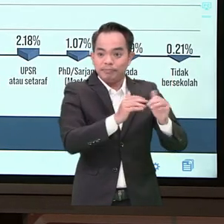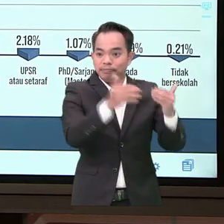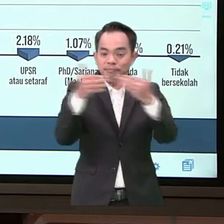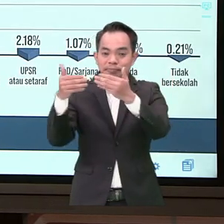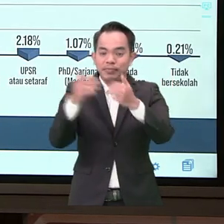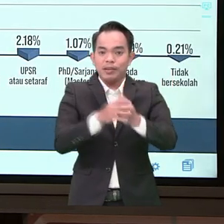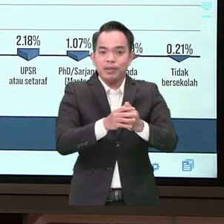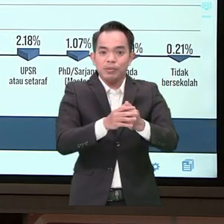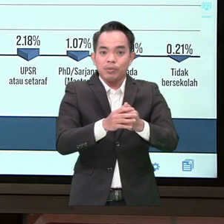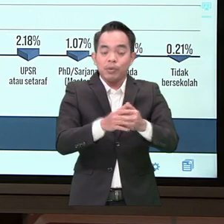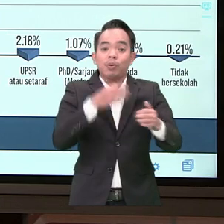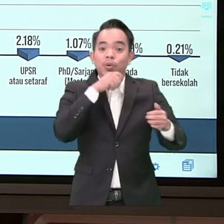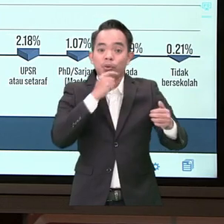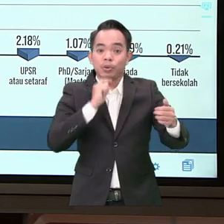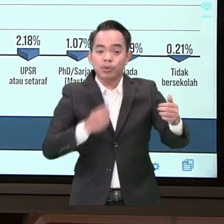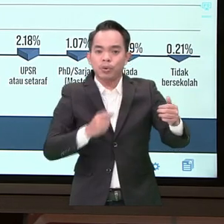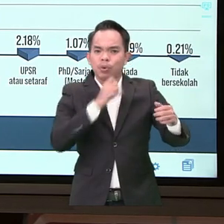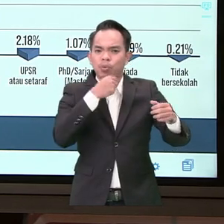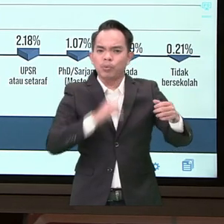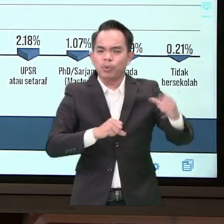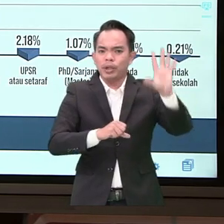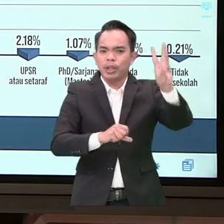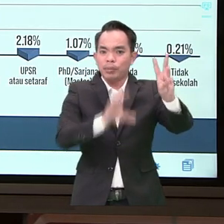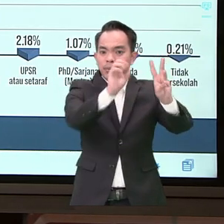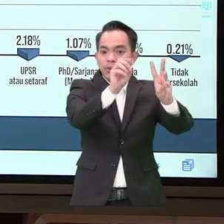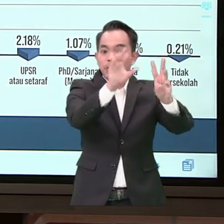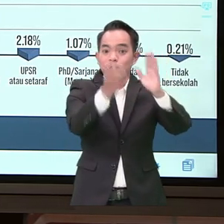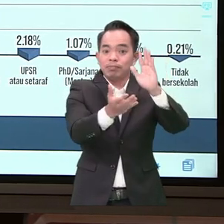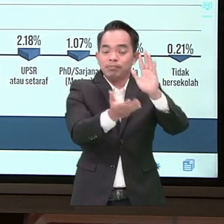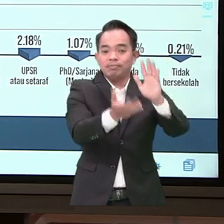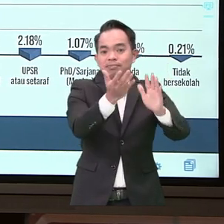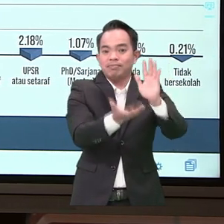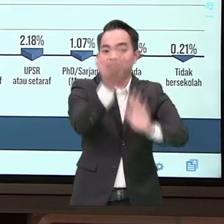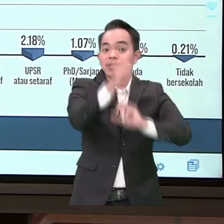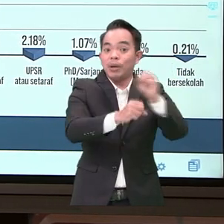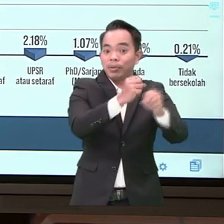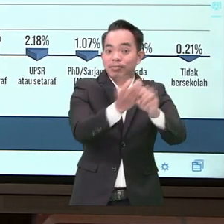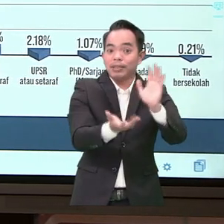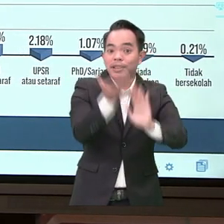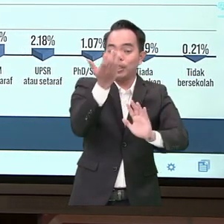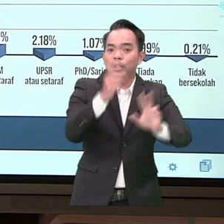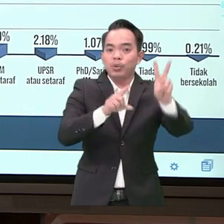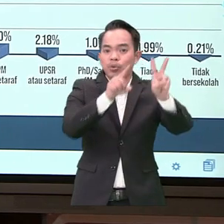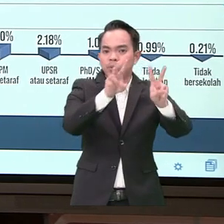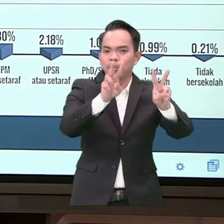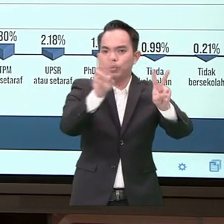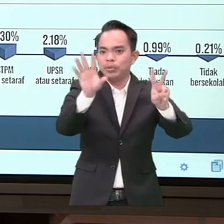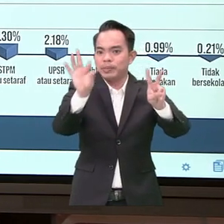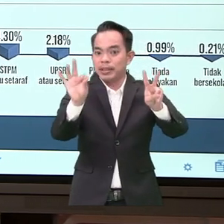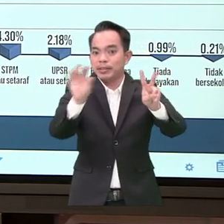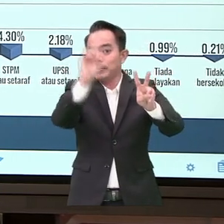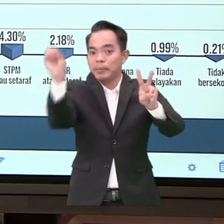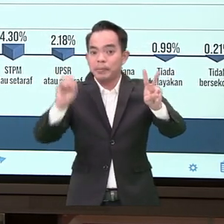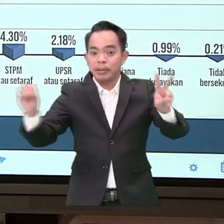warga emas yaitu umurnya 60 tahun ke atas adalah sebanyak 2 populehan 2900